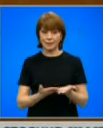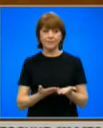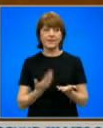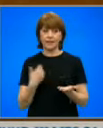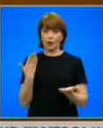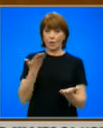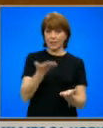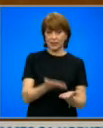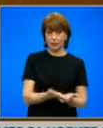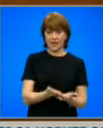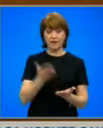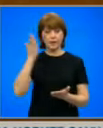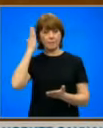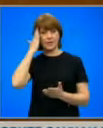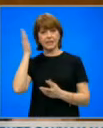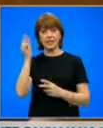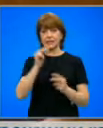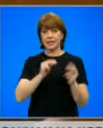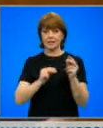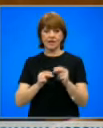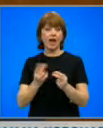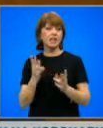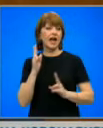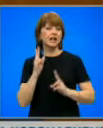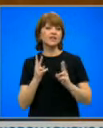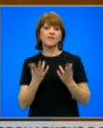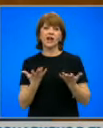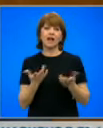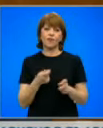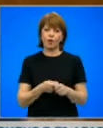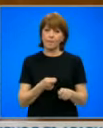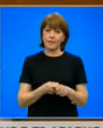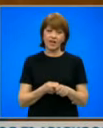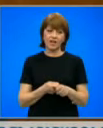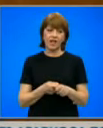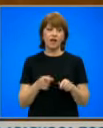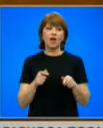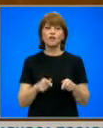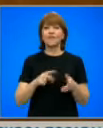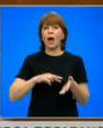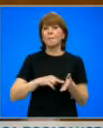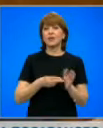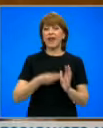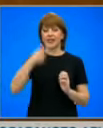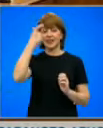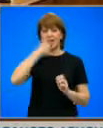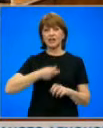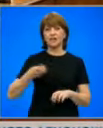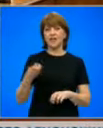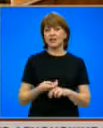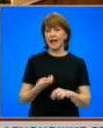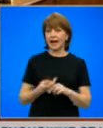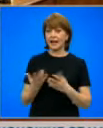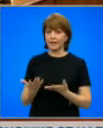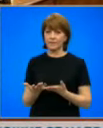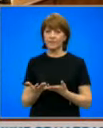и да предоставим на Министерския съвет да решава какво да прави и как да го прави. Ама това е модела на джипката, който го отрекохме всички.